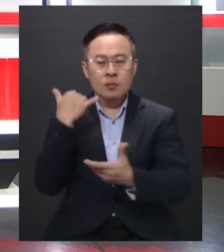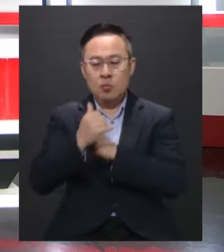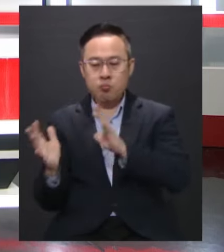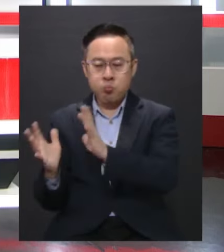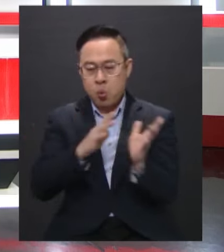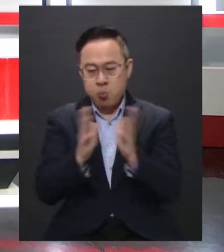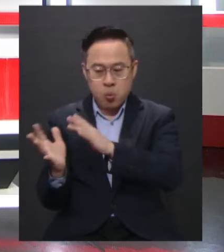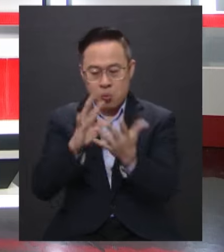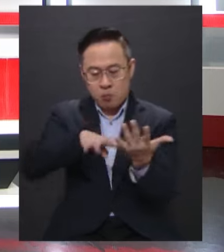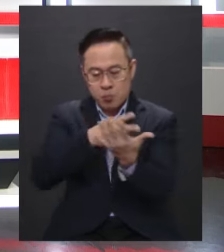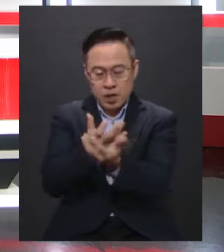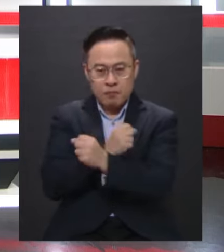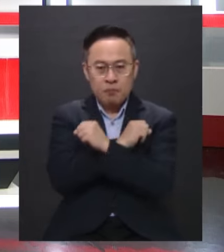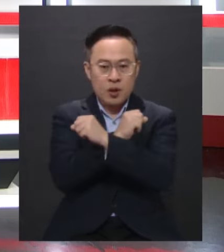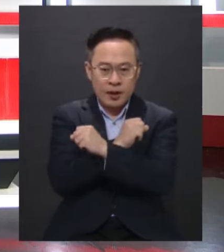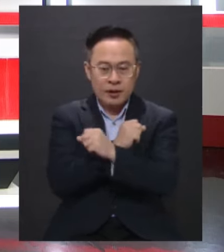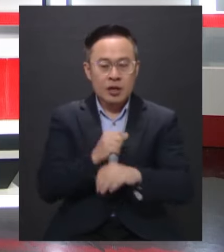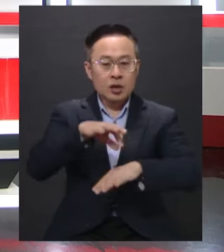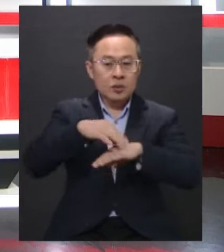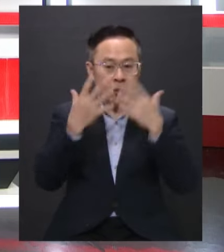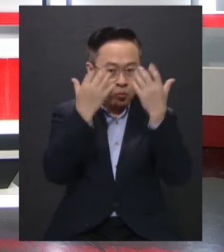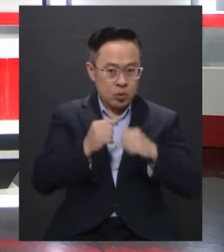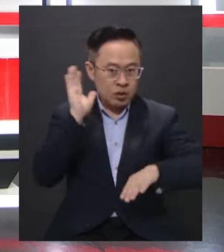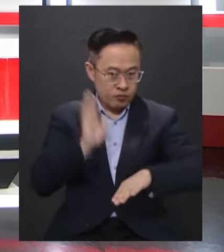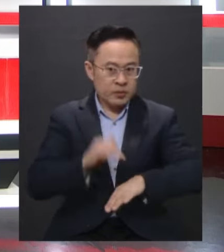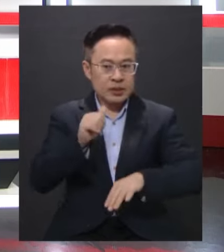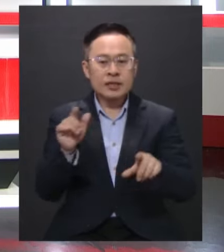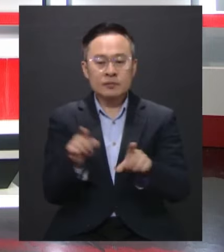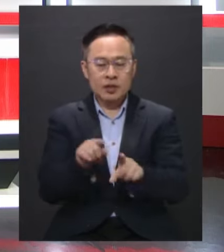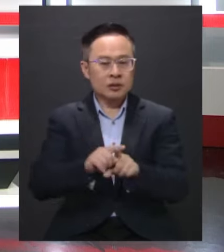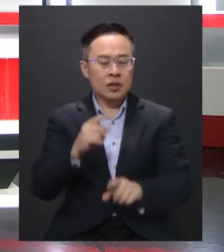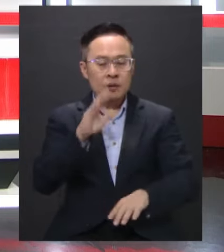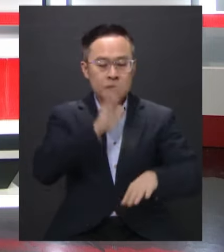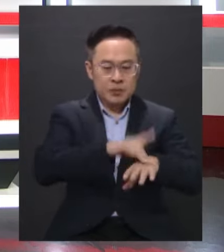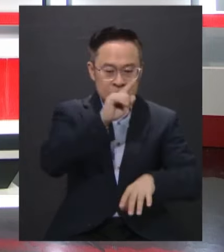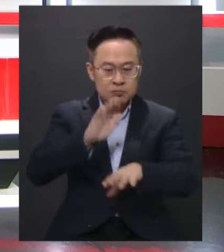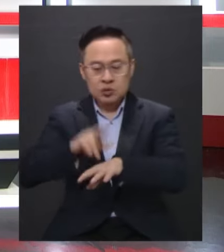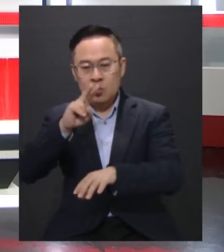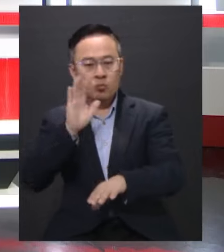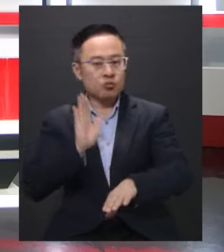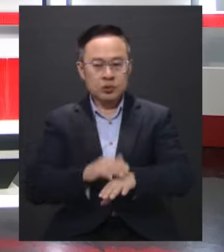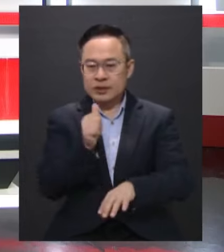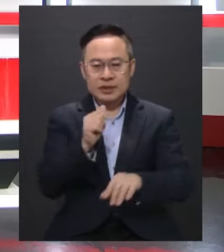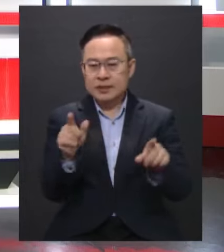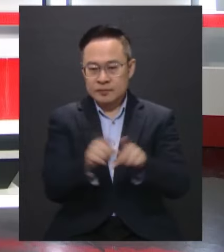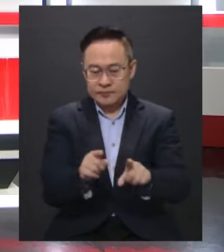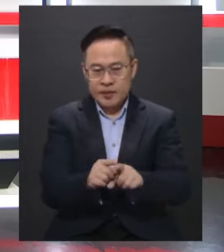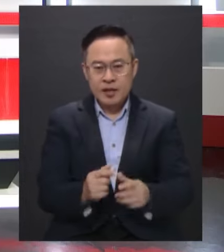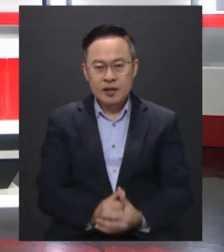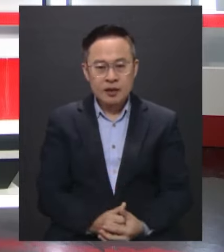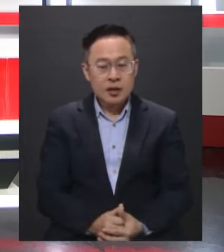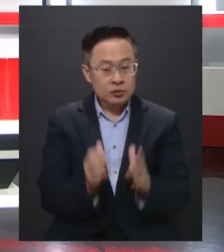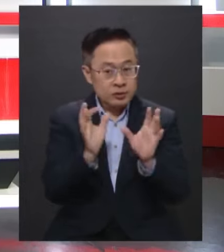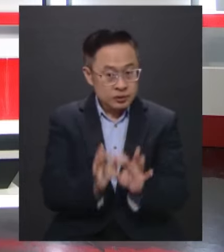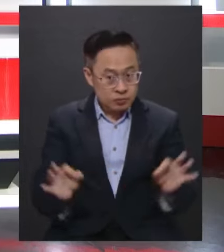บบมากขึ้นแล้วก็การเลือกผู้รักษาประตูที่มาทำหน้าที่ในครั้งนี้ของอิชิอิก็ถือว่าประสบความสำเร็จนะคะแล้วก็สิ่งหนึ่งที่ คุ้ม